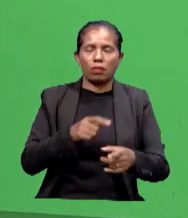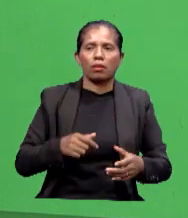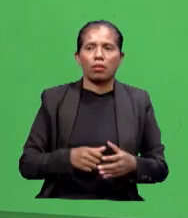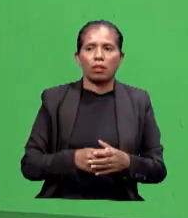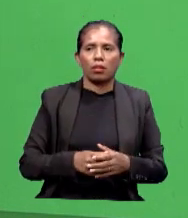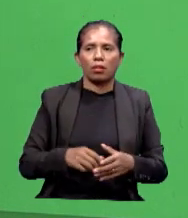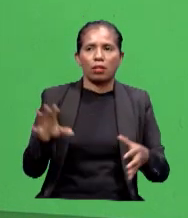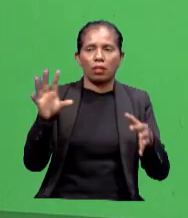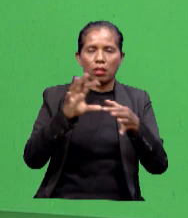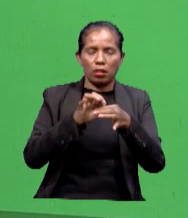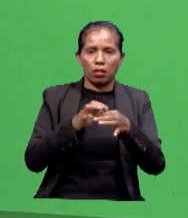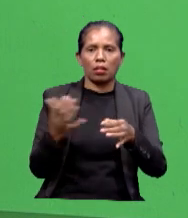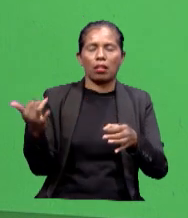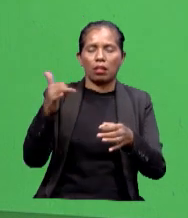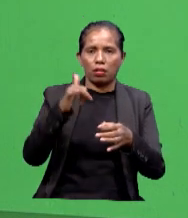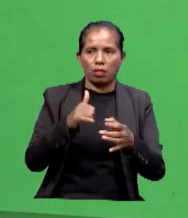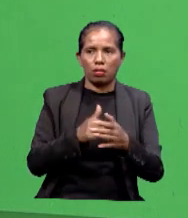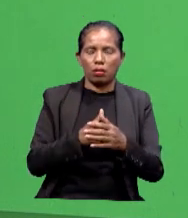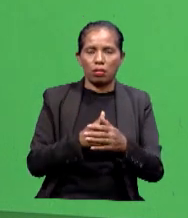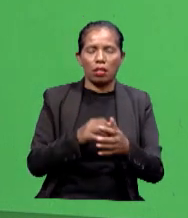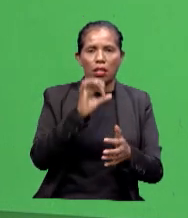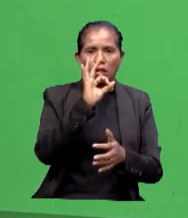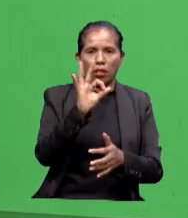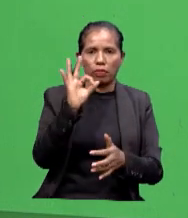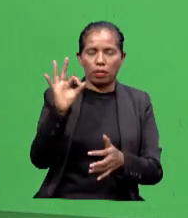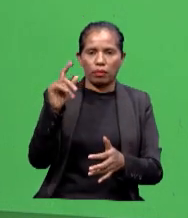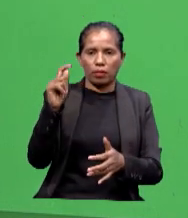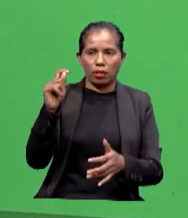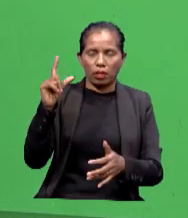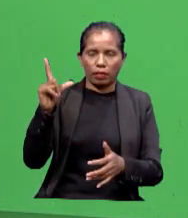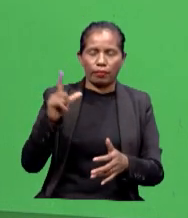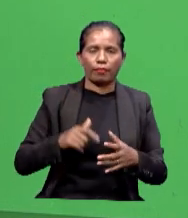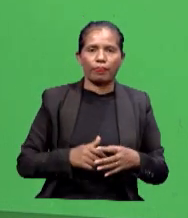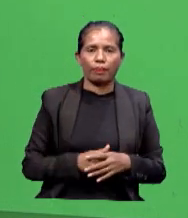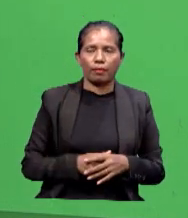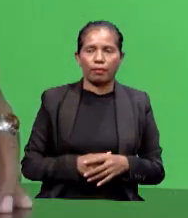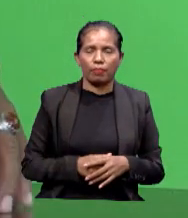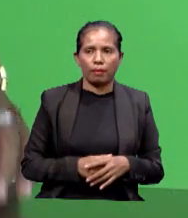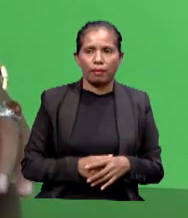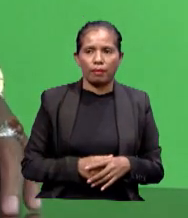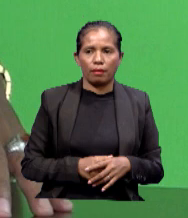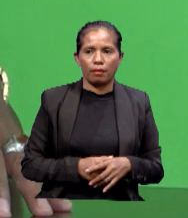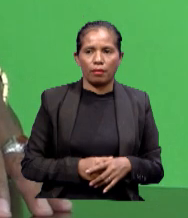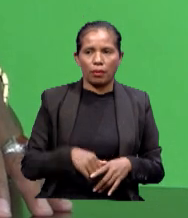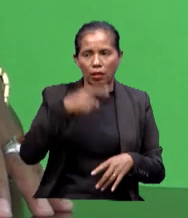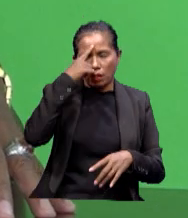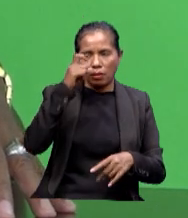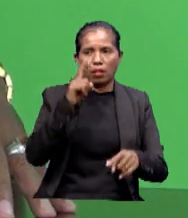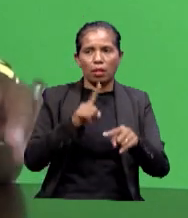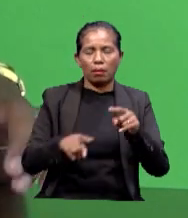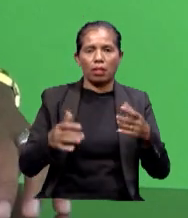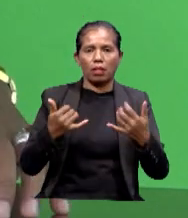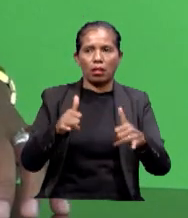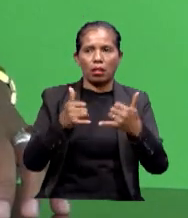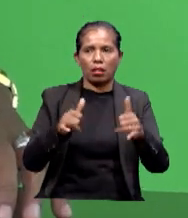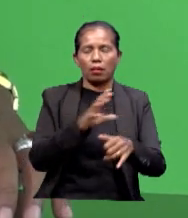organ liga nomos organ ne be maga anesa federasi futbol Timor Leste tambah nemak label halimar ho